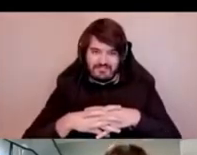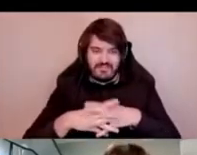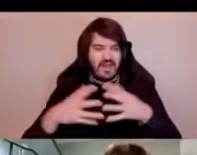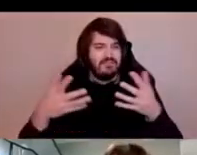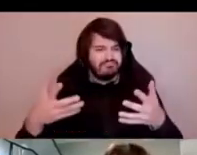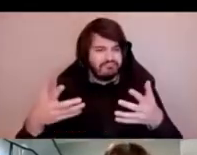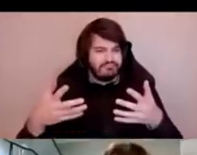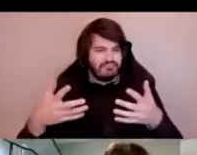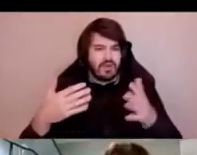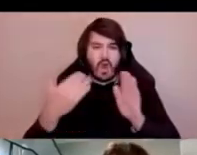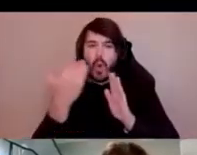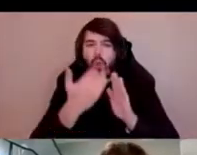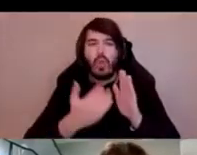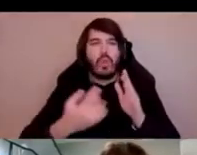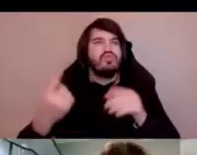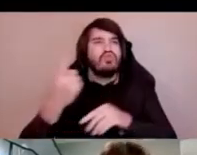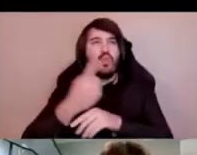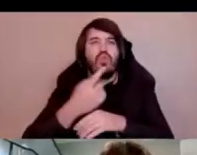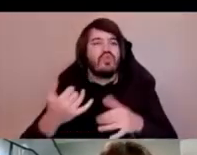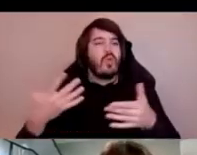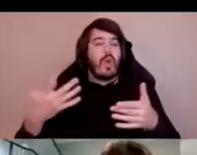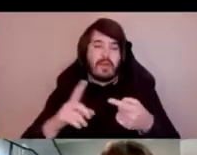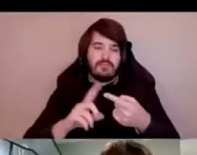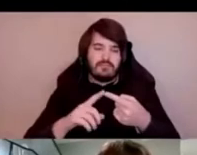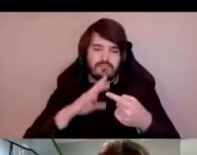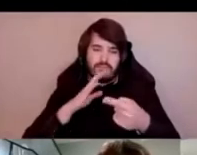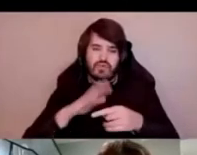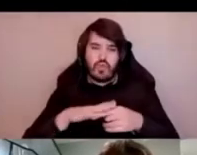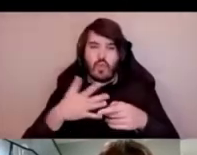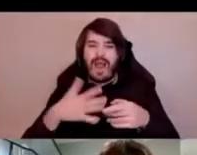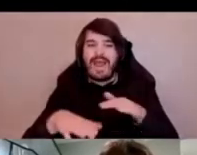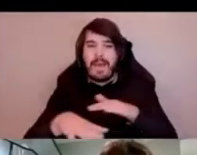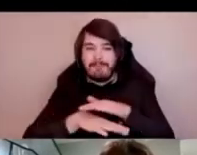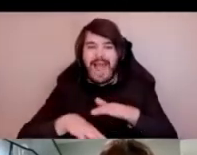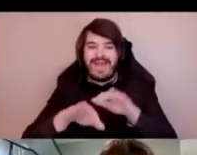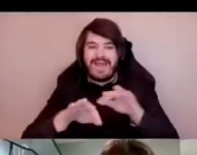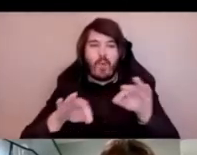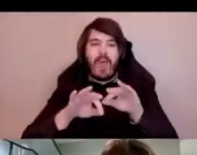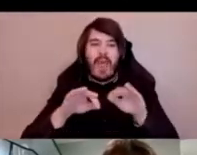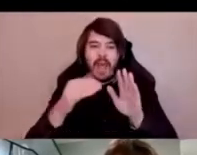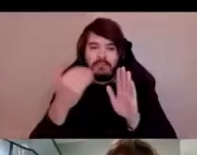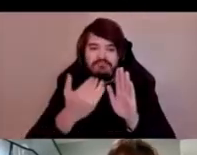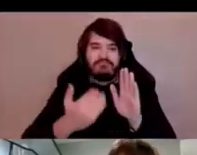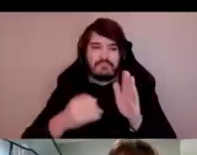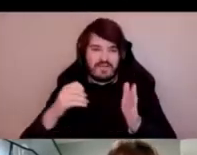Donc, l'ordre du jour, premièrement, on va parler des bases de la planification.